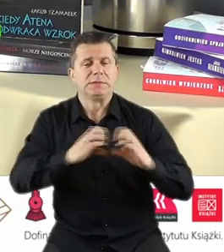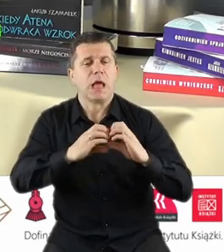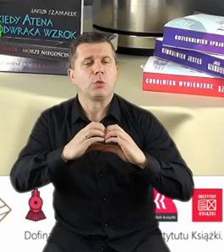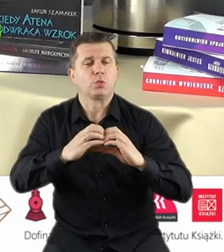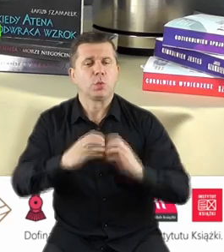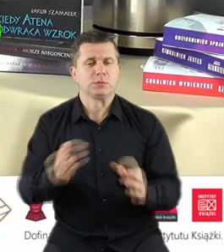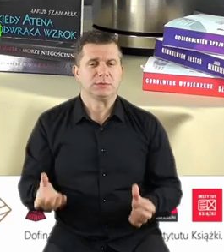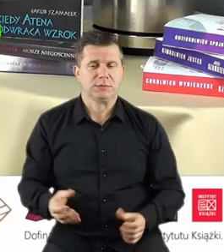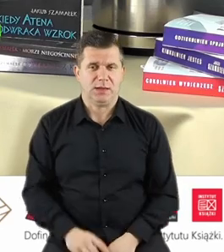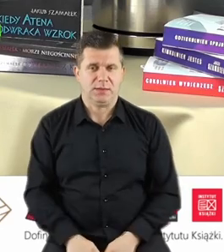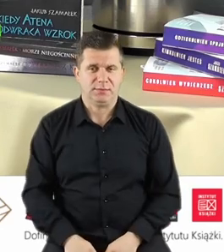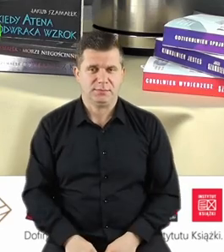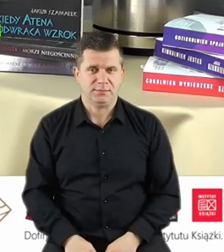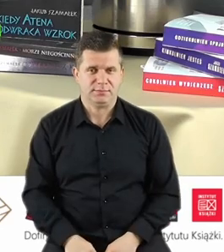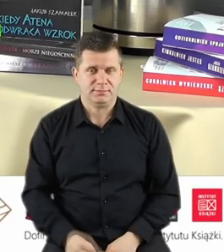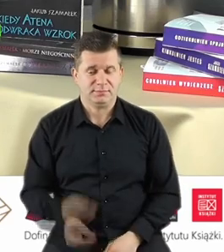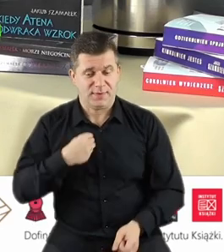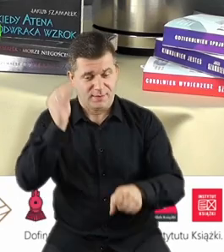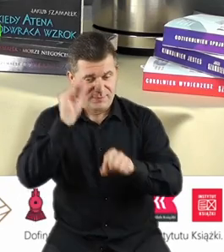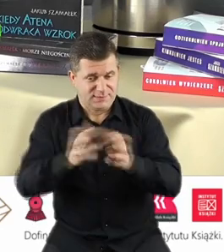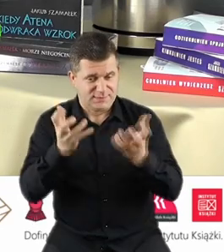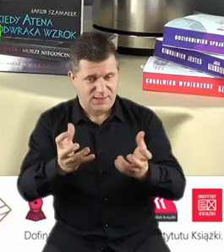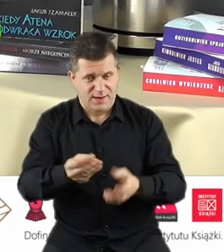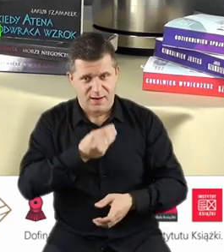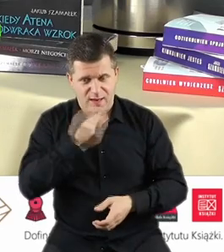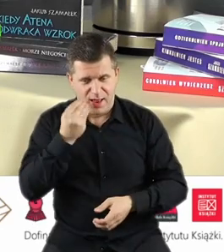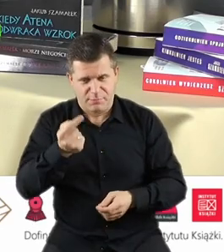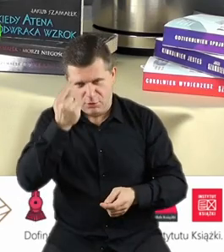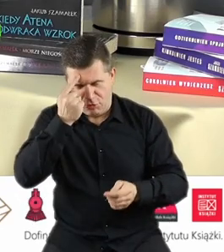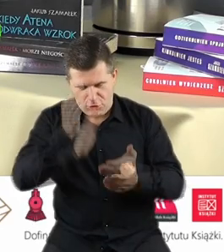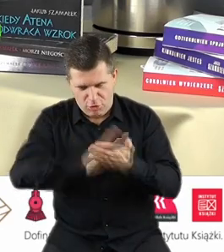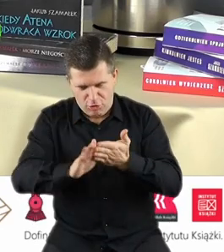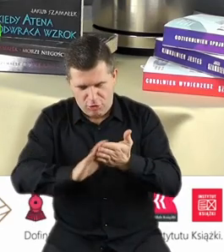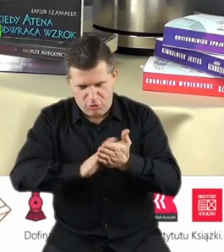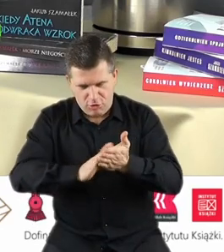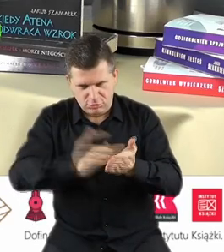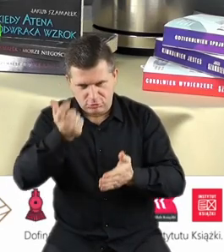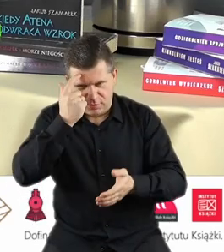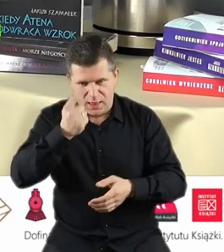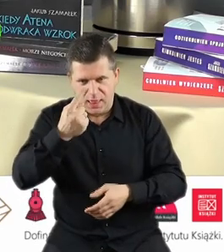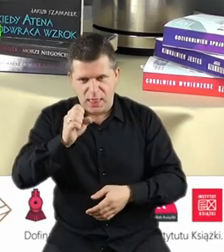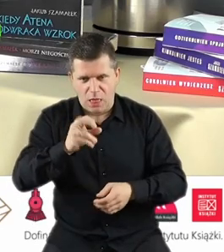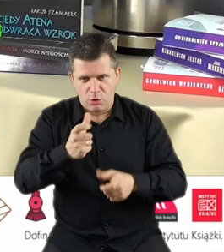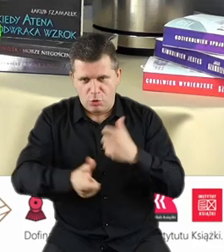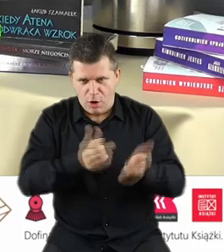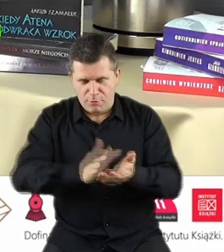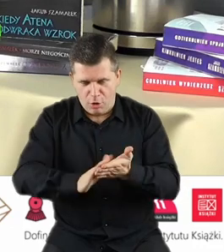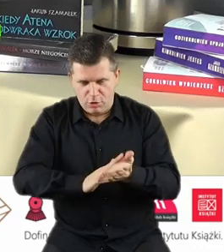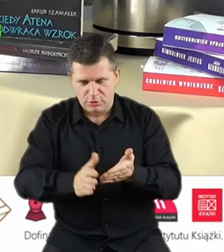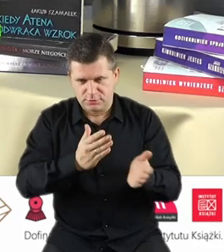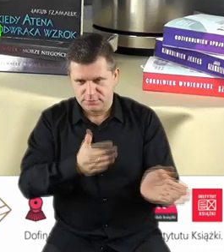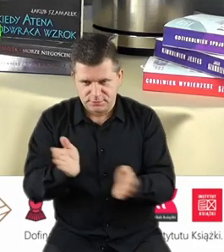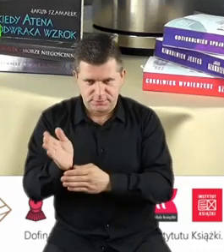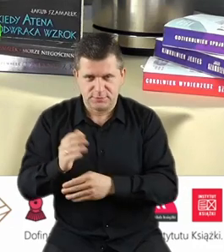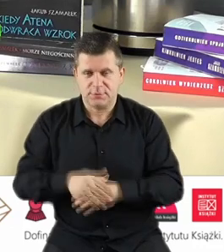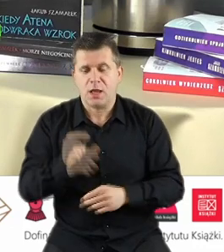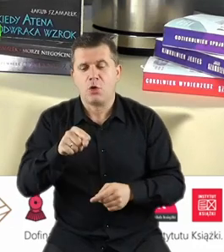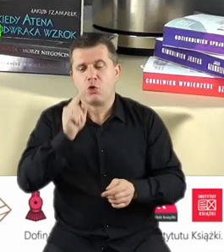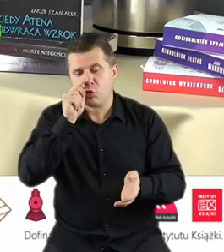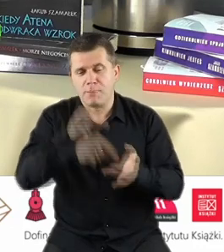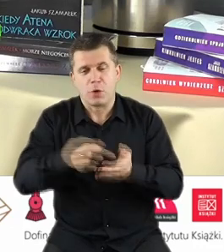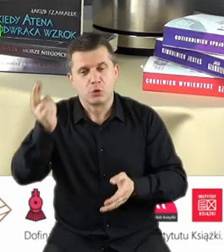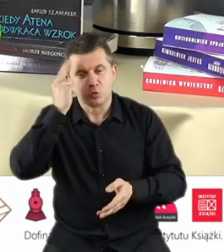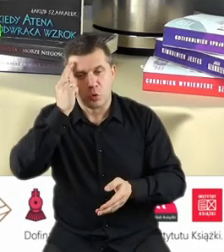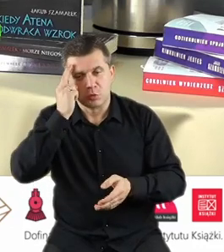przykład zachęcam, żeby sobie zrobić detoks. Ale tak, no jakby myślę, że zrozumiemy dopiero po jakimś czasie, co to tak